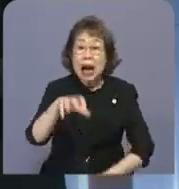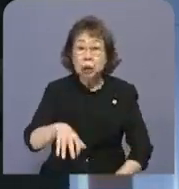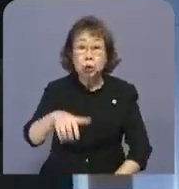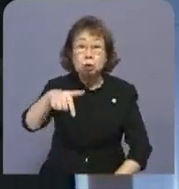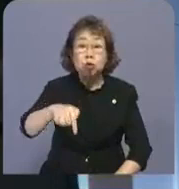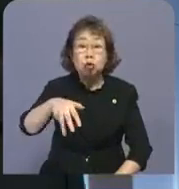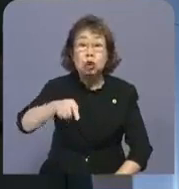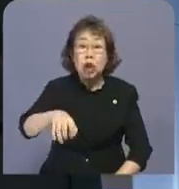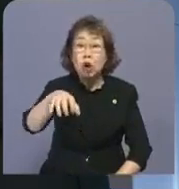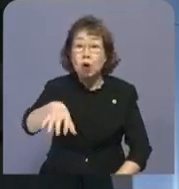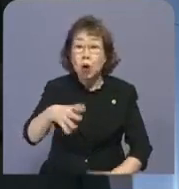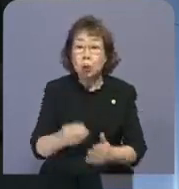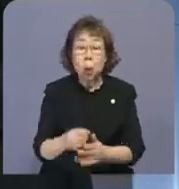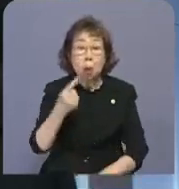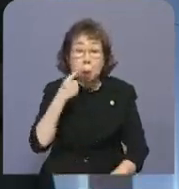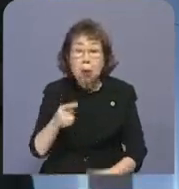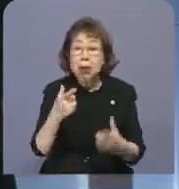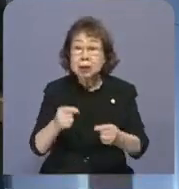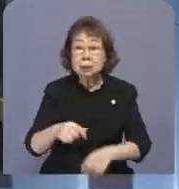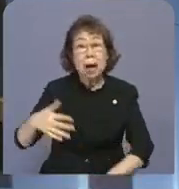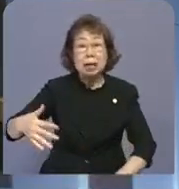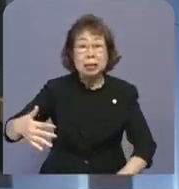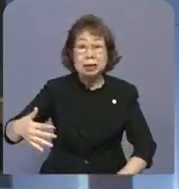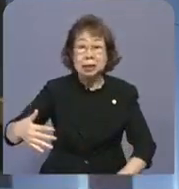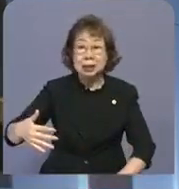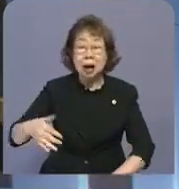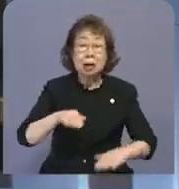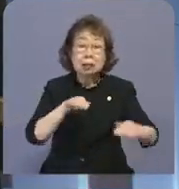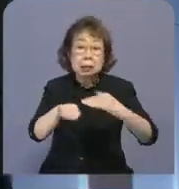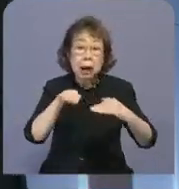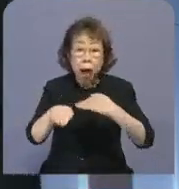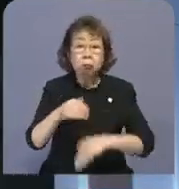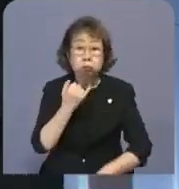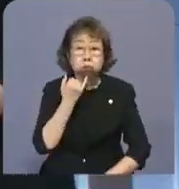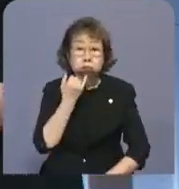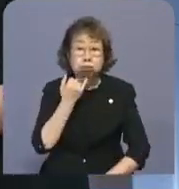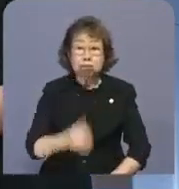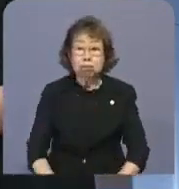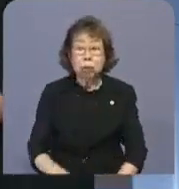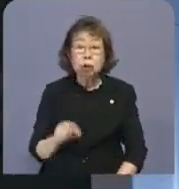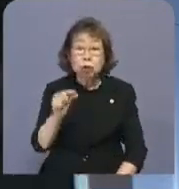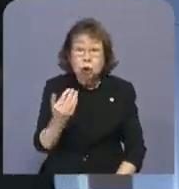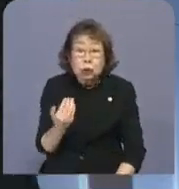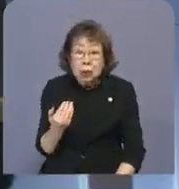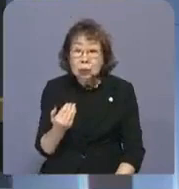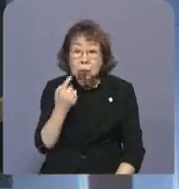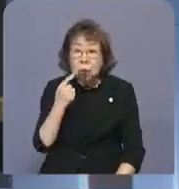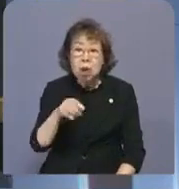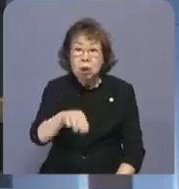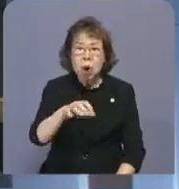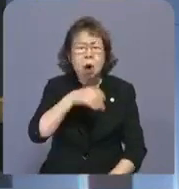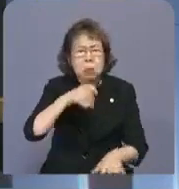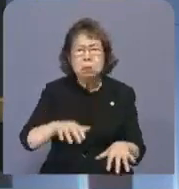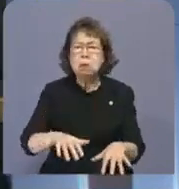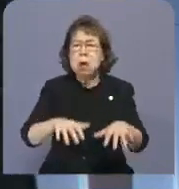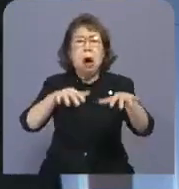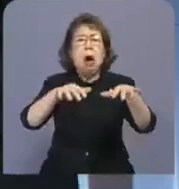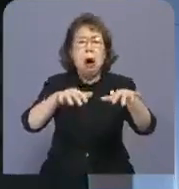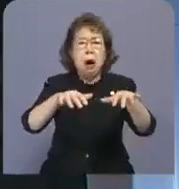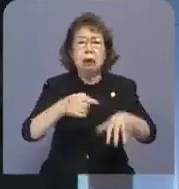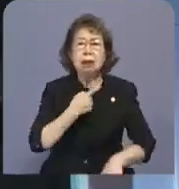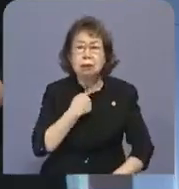사거리 입니다 보시는 것처럼 아직까지는 차량 통행이 원한 모습인데요 조금 전까지만 해도 이곳에 빗물이 가득 차